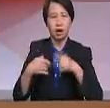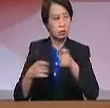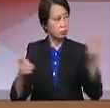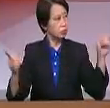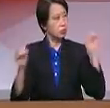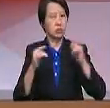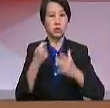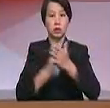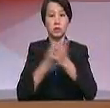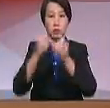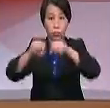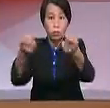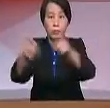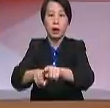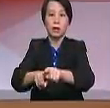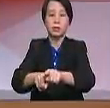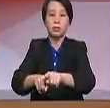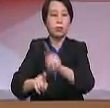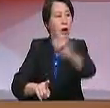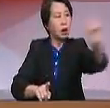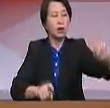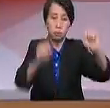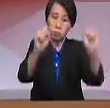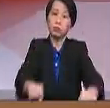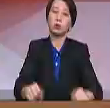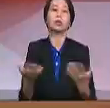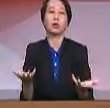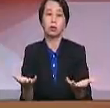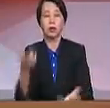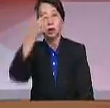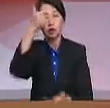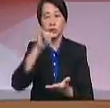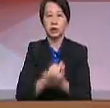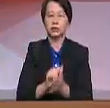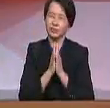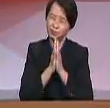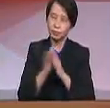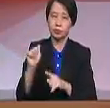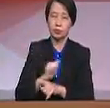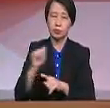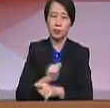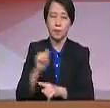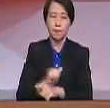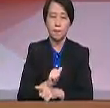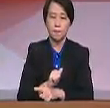dan tiba-tiba boleh berlaku kepada sesiapa saja. Sebab itulah amalkan